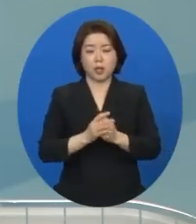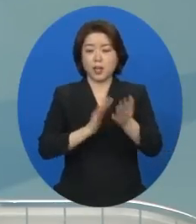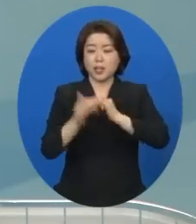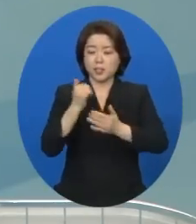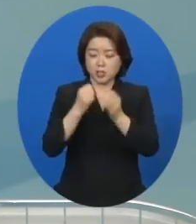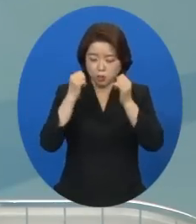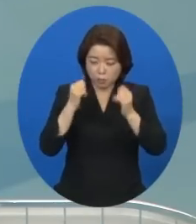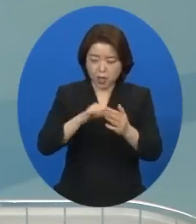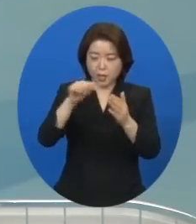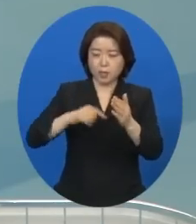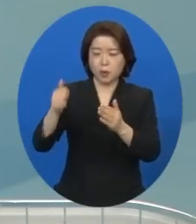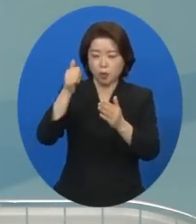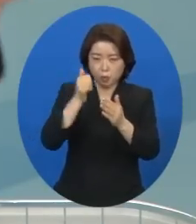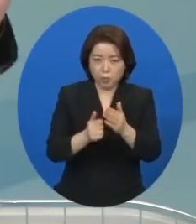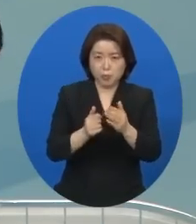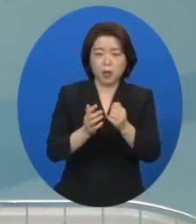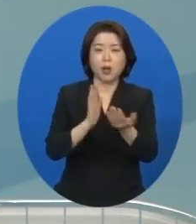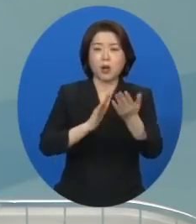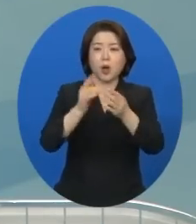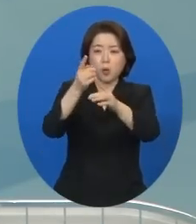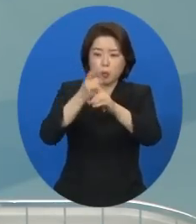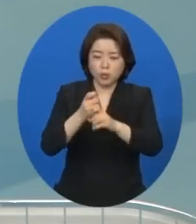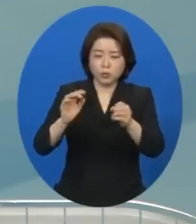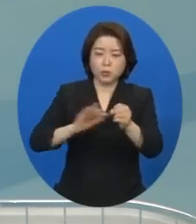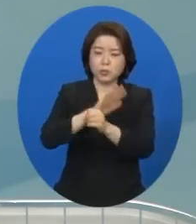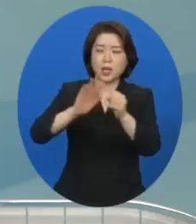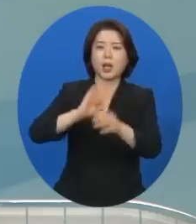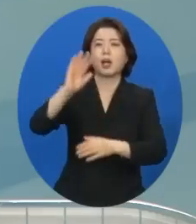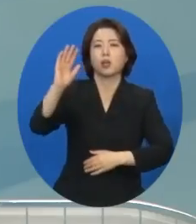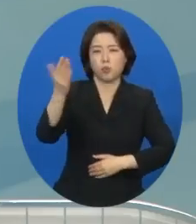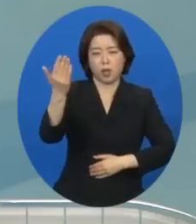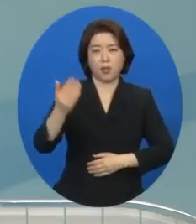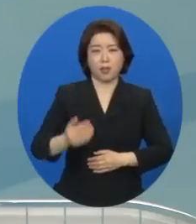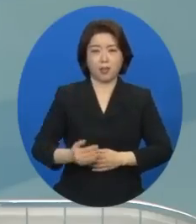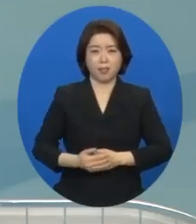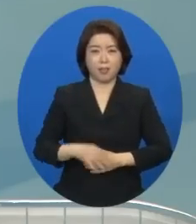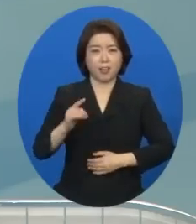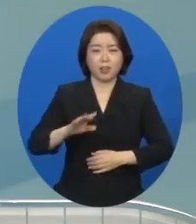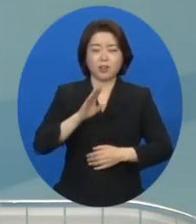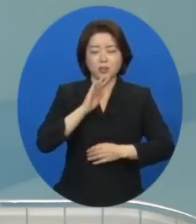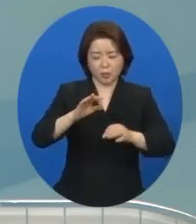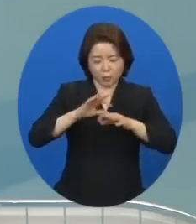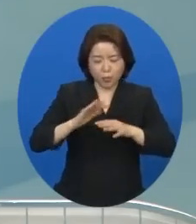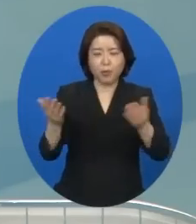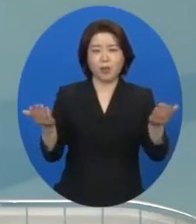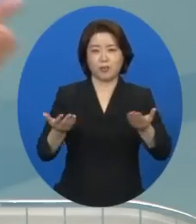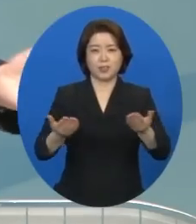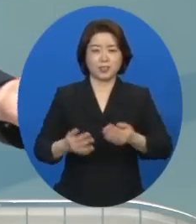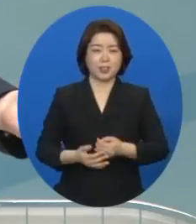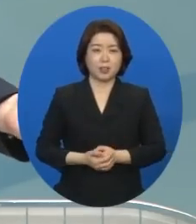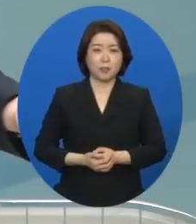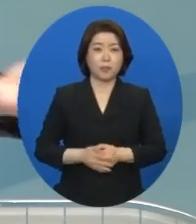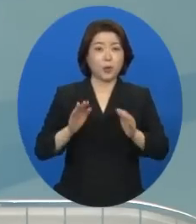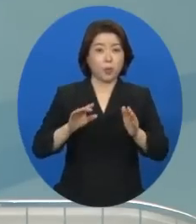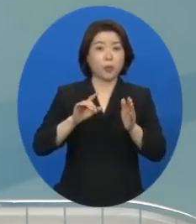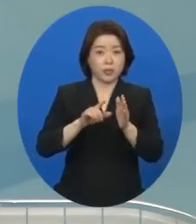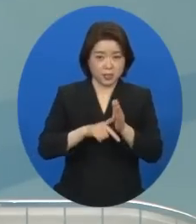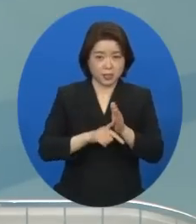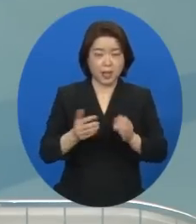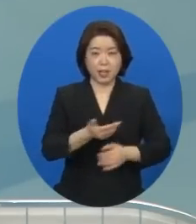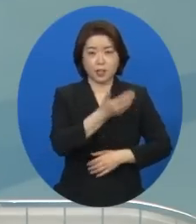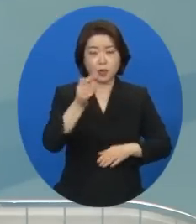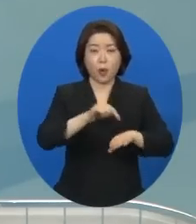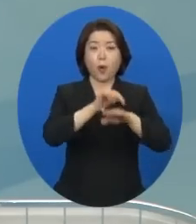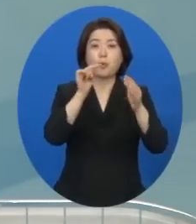있으면 원수도 사랑하게 된다예요. 이건 얼마나 놀라운 일이에요. 오늘 이 시간 여러분